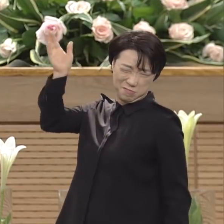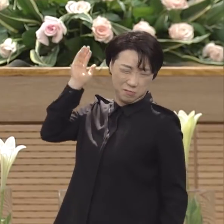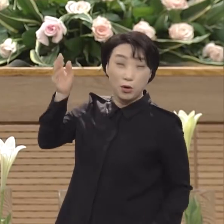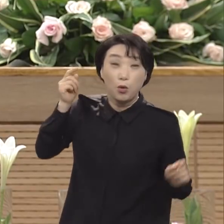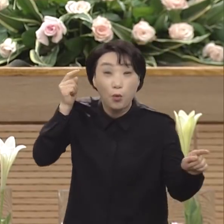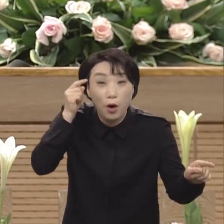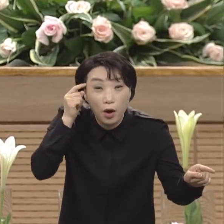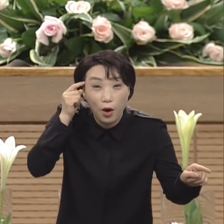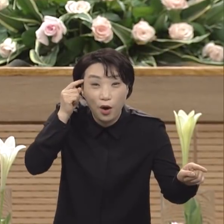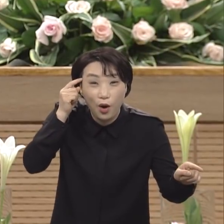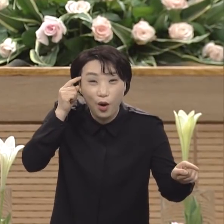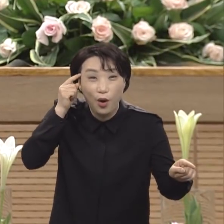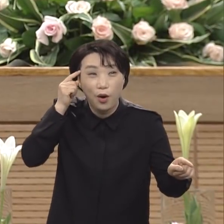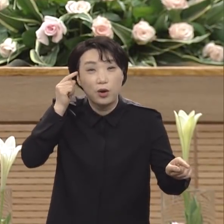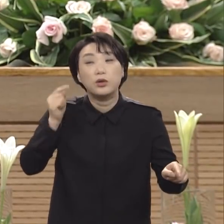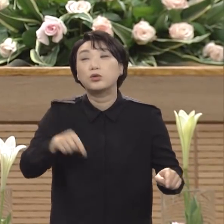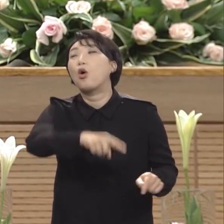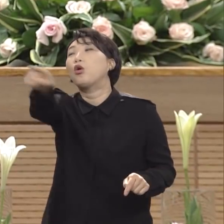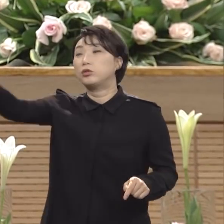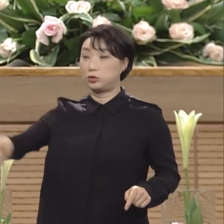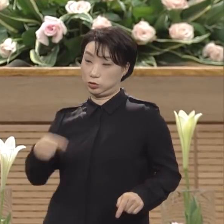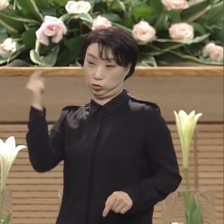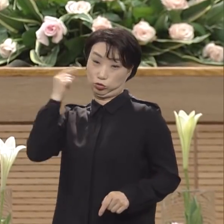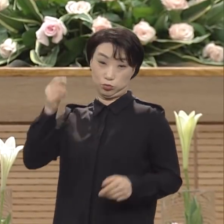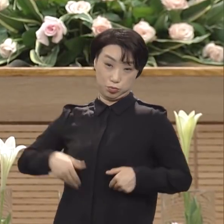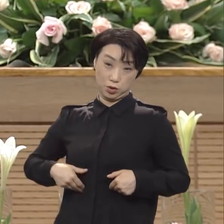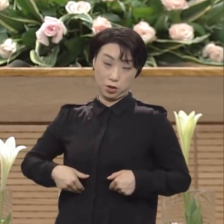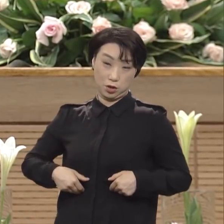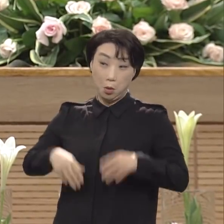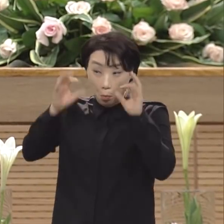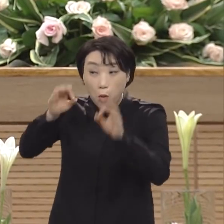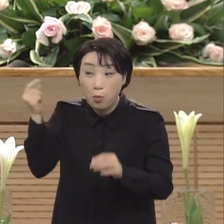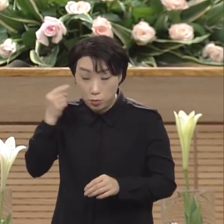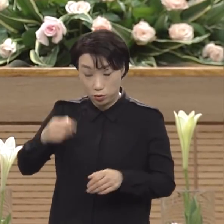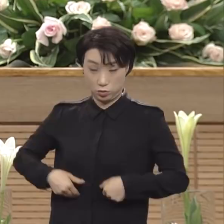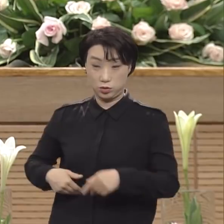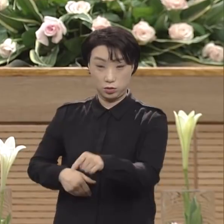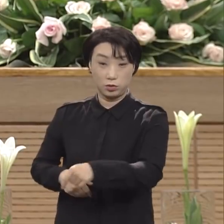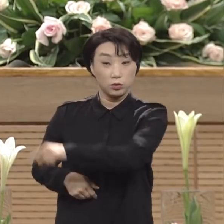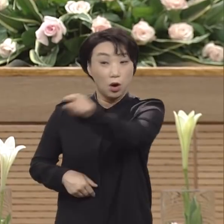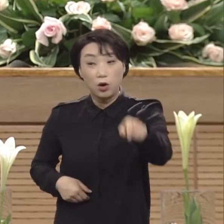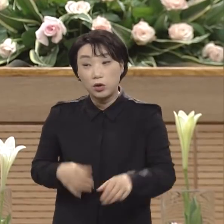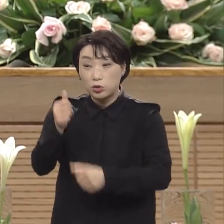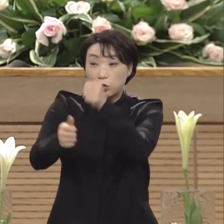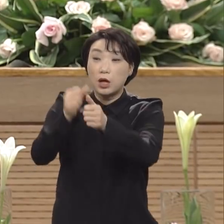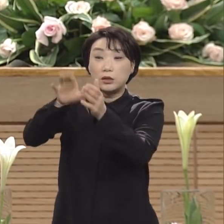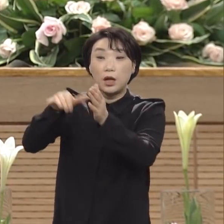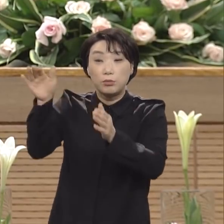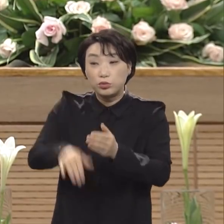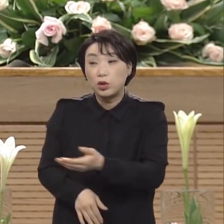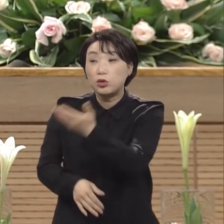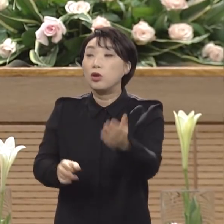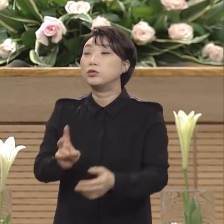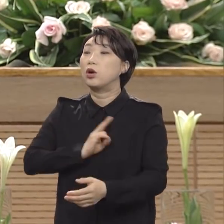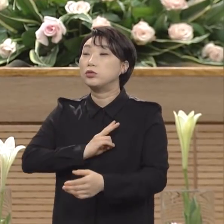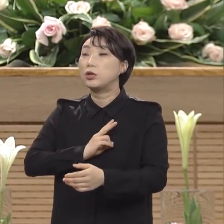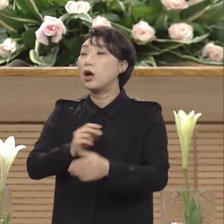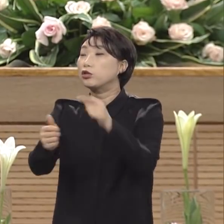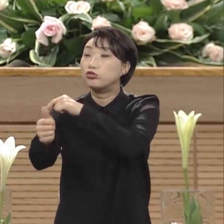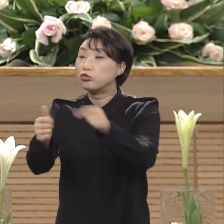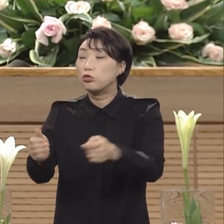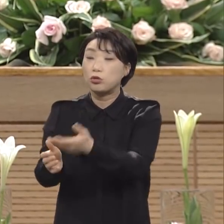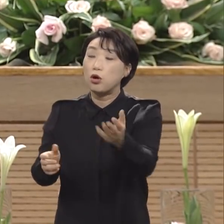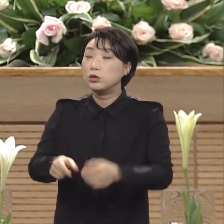외쳐댔을까? 들어라 이 말이에요. 들어라. 너희는 조상 때부터 선지자를